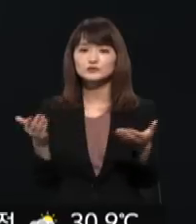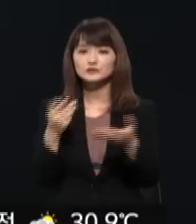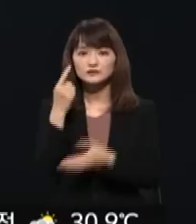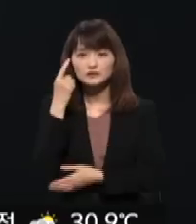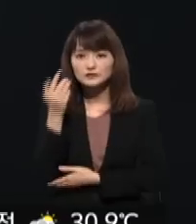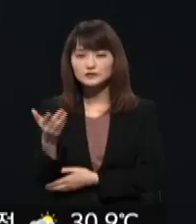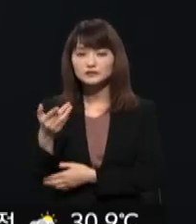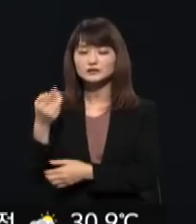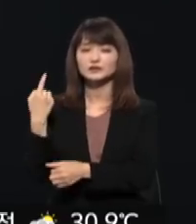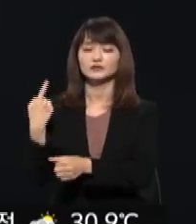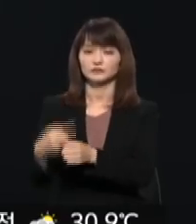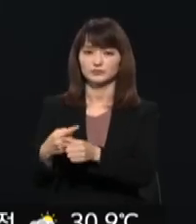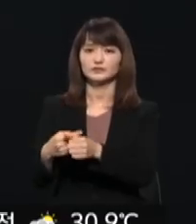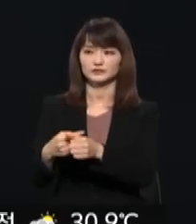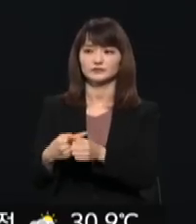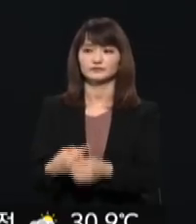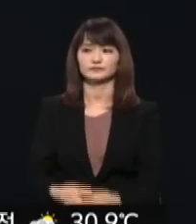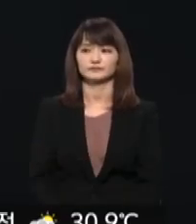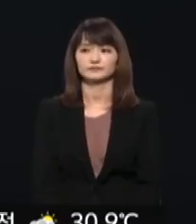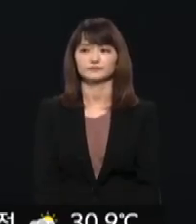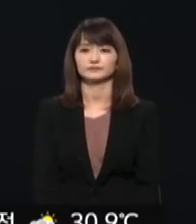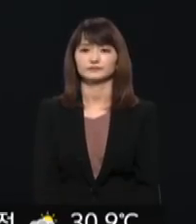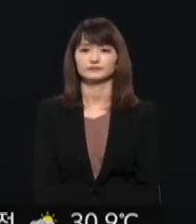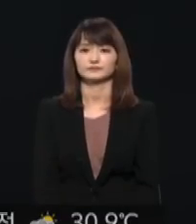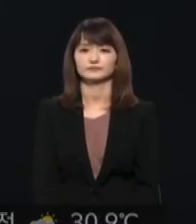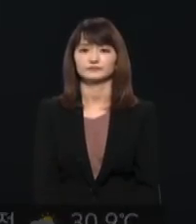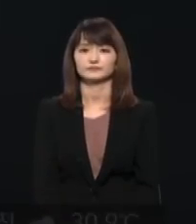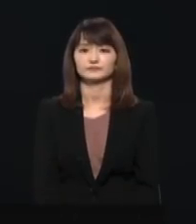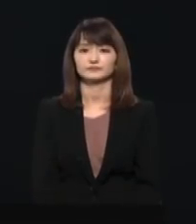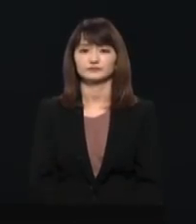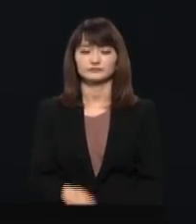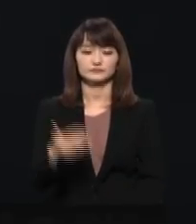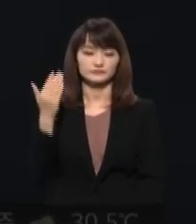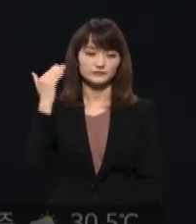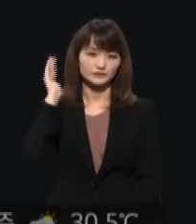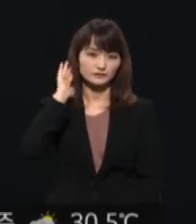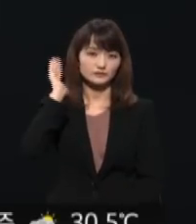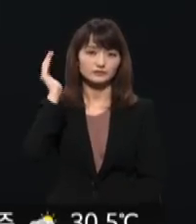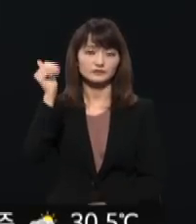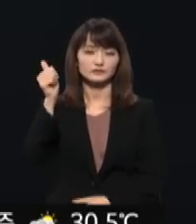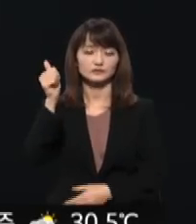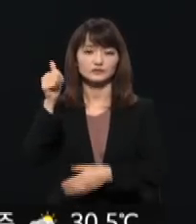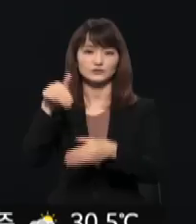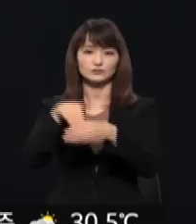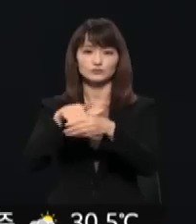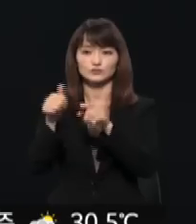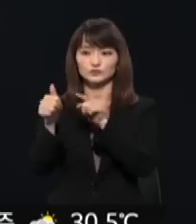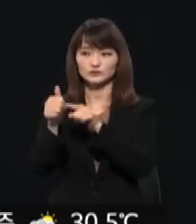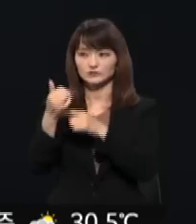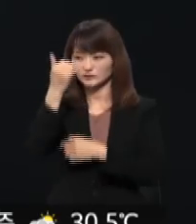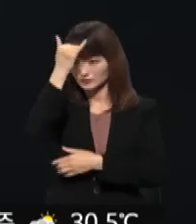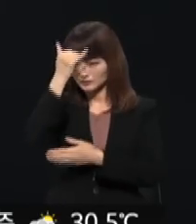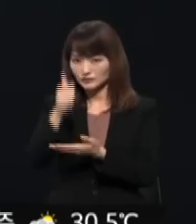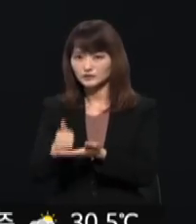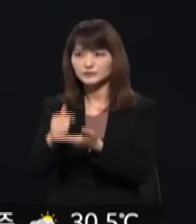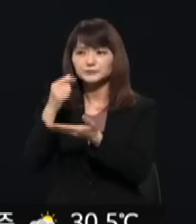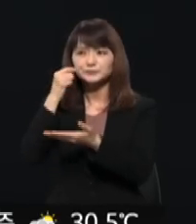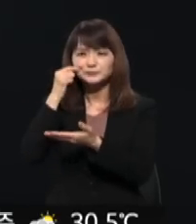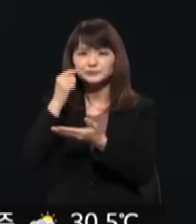있었나에 대한 비판을 찾지 않을 수 없는 그런 상황이고 사실 문재인 대통령 같은 경우에는 전직 대통령의 예후도 못 받는